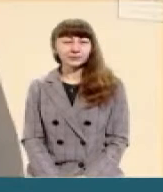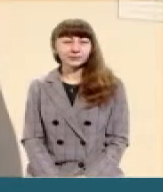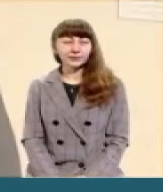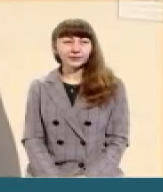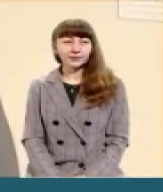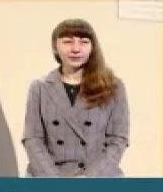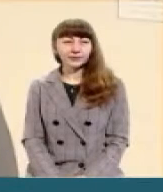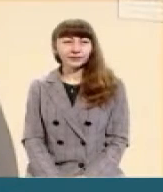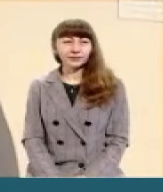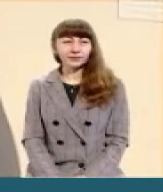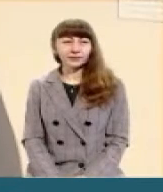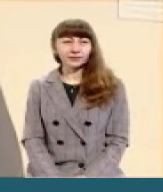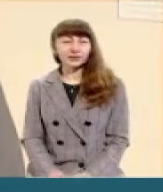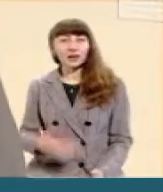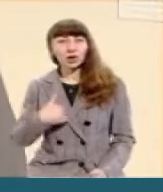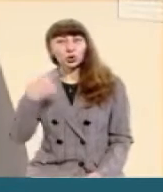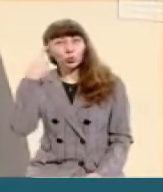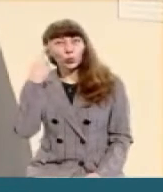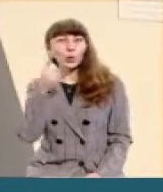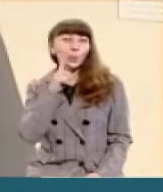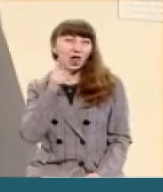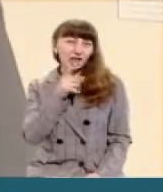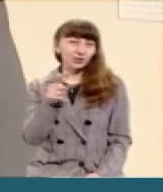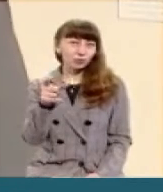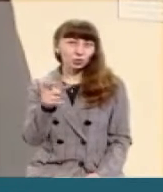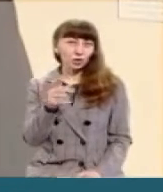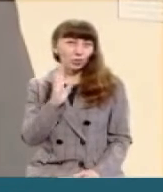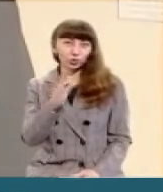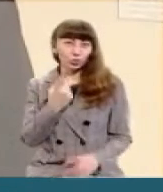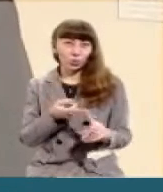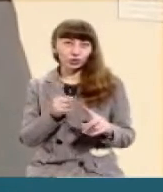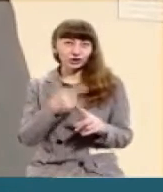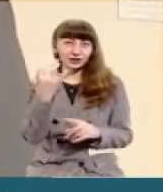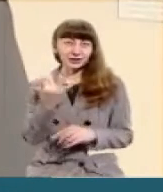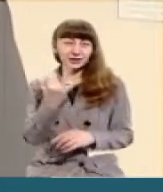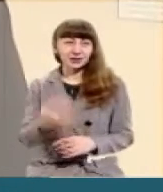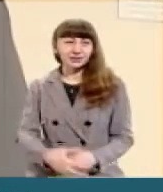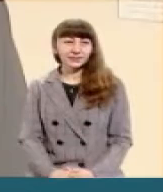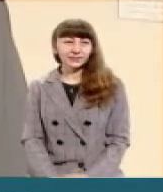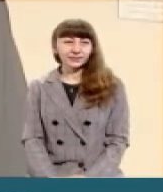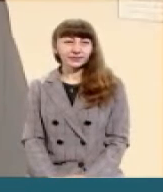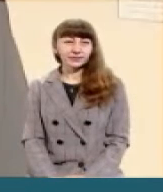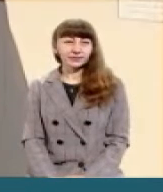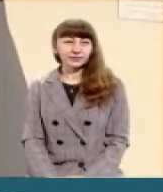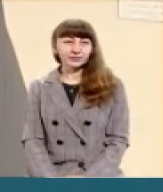подтекст. Я думаю, что молодым людям она будет очень интересна, потому что сам подход